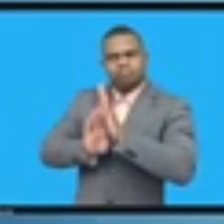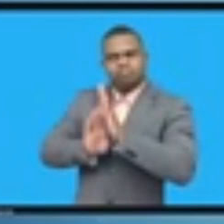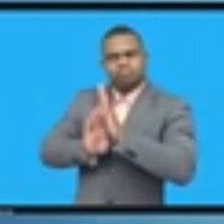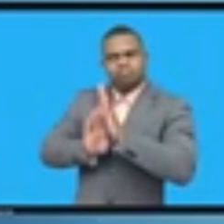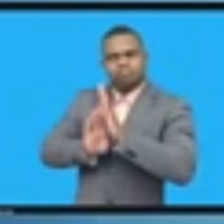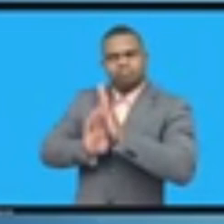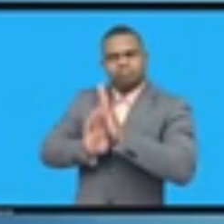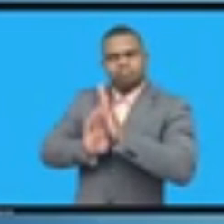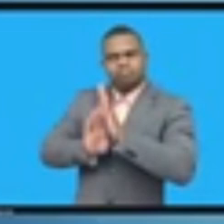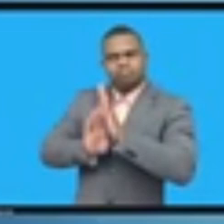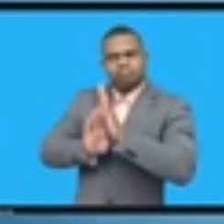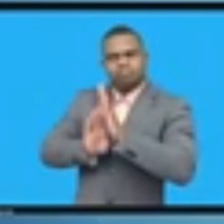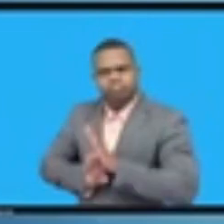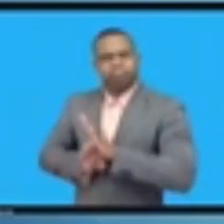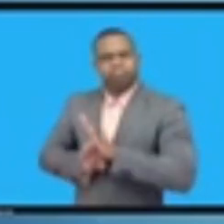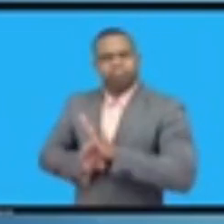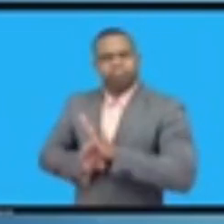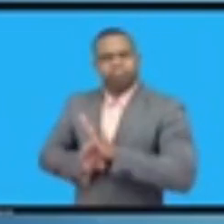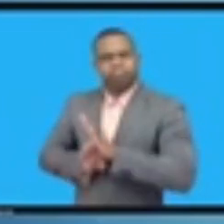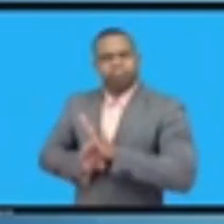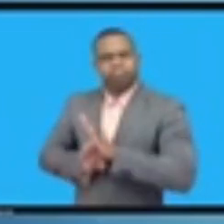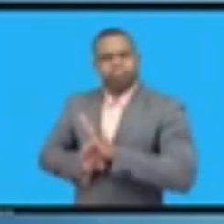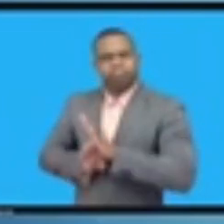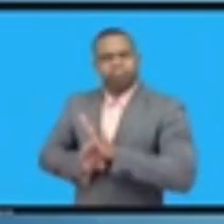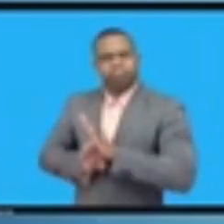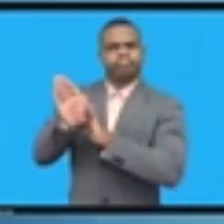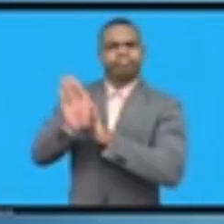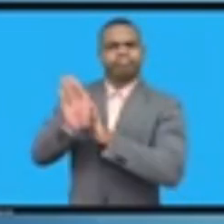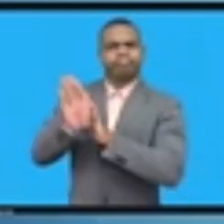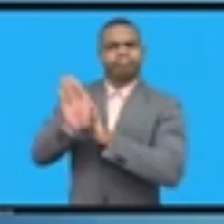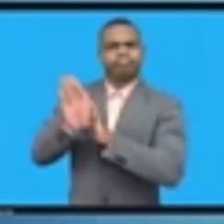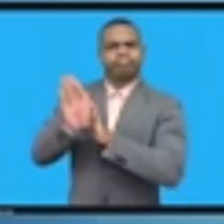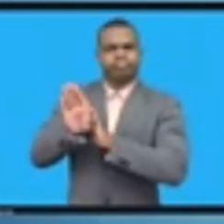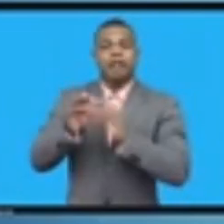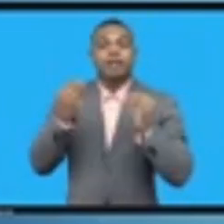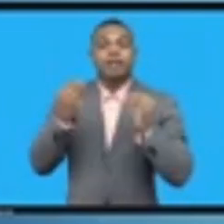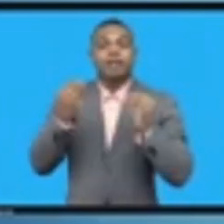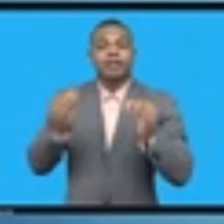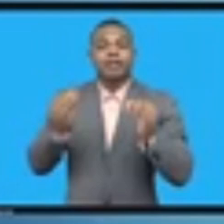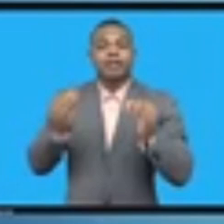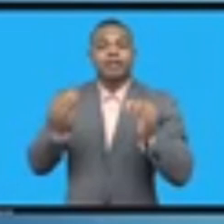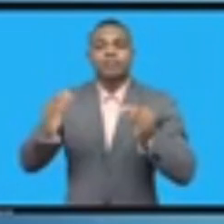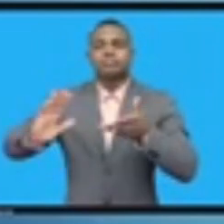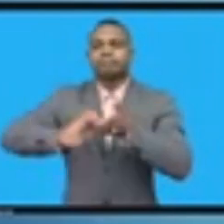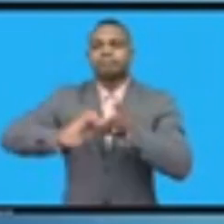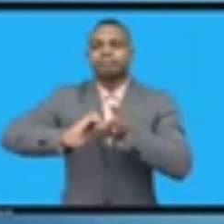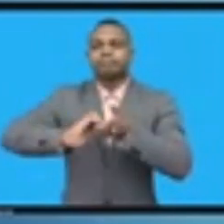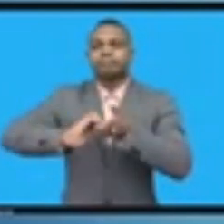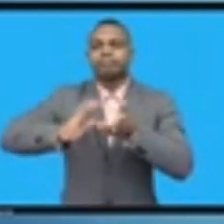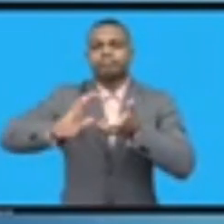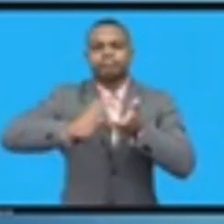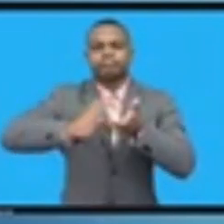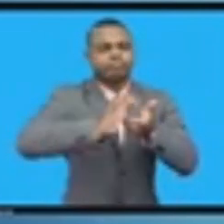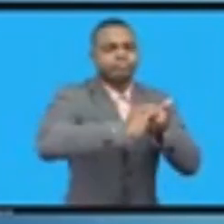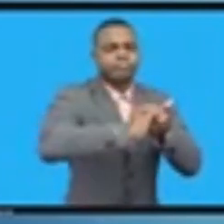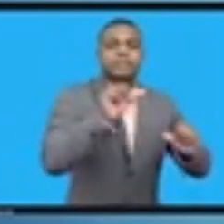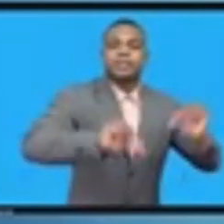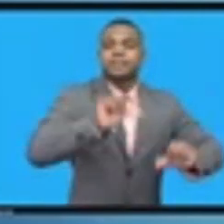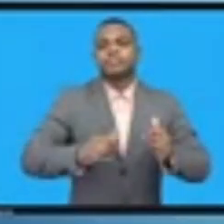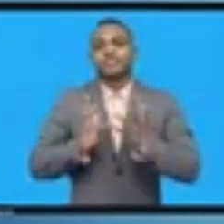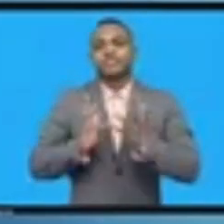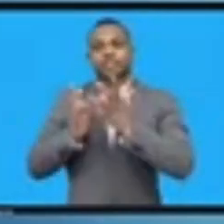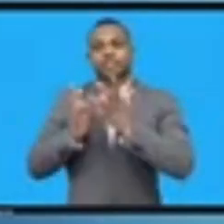现这个17个可持续发展目标，就必须要依赖于信息与通信技